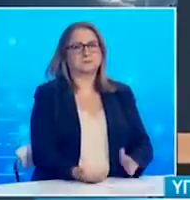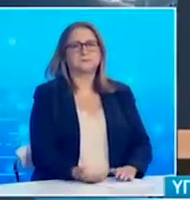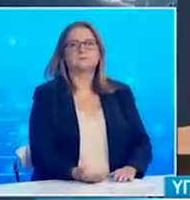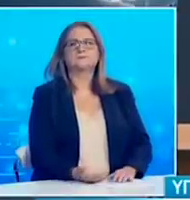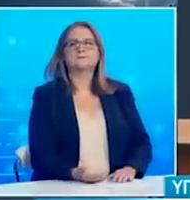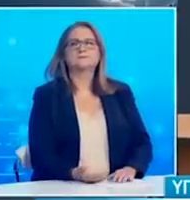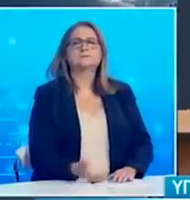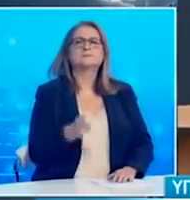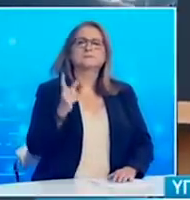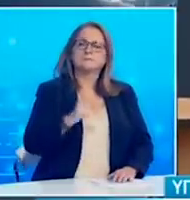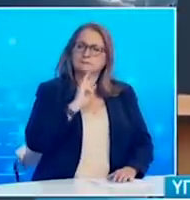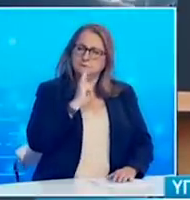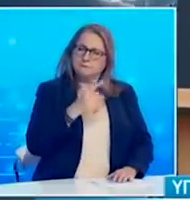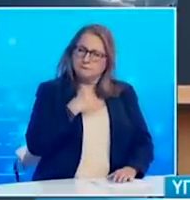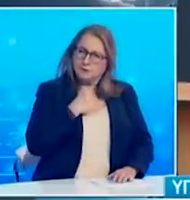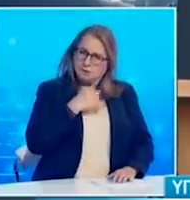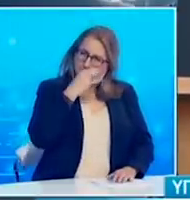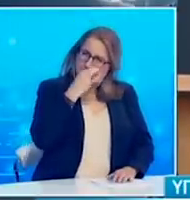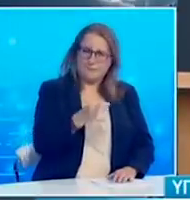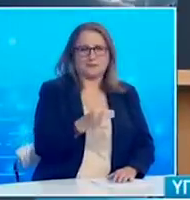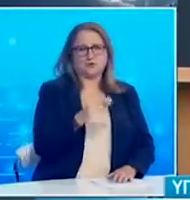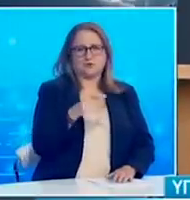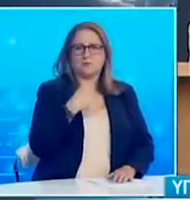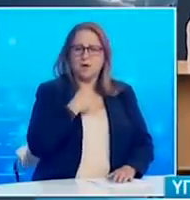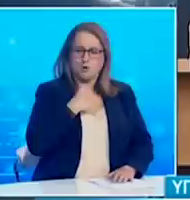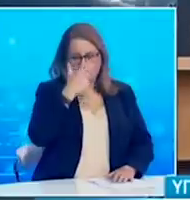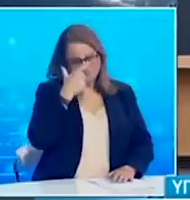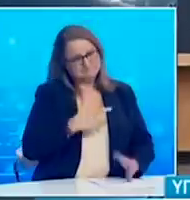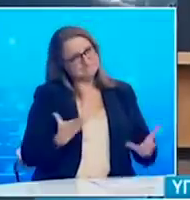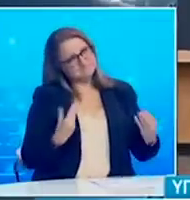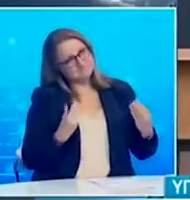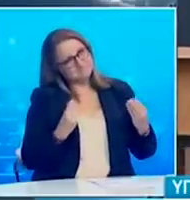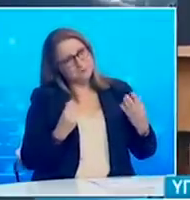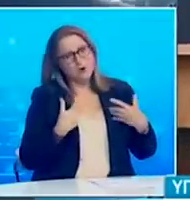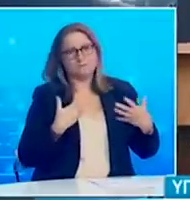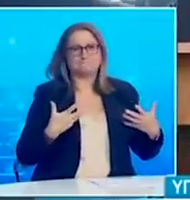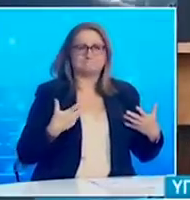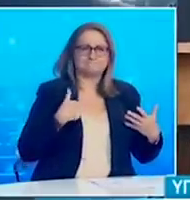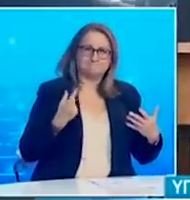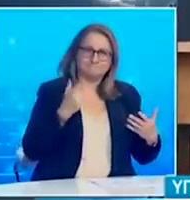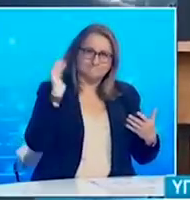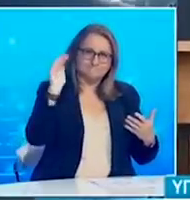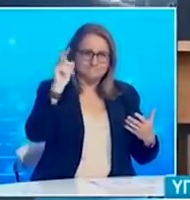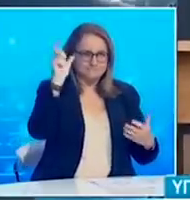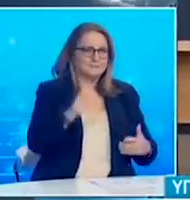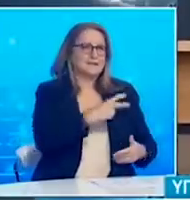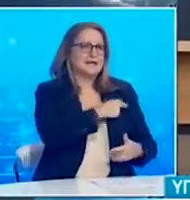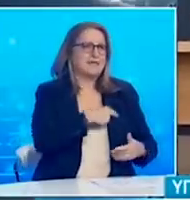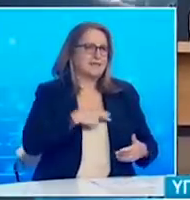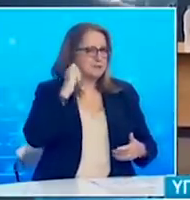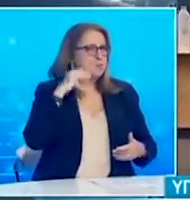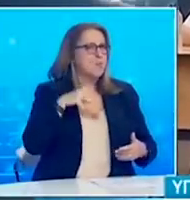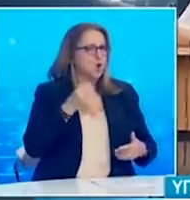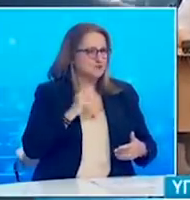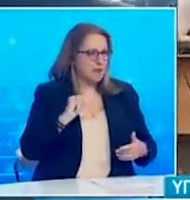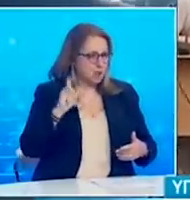Προσωπικά και μιλώντας πάντα επιχειρησιακά και επειδή έχω την χαρά και την τιμή και ειδικά στην πρώτη φάση να συμβουλευόμαστε τον κύριο καθηγητή, από την πρώτη